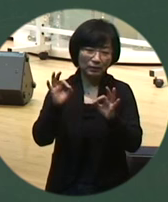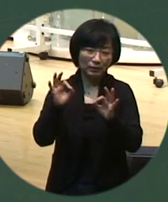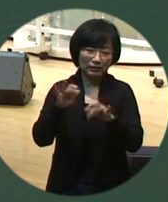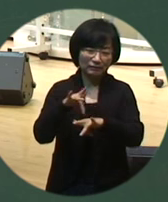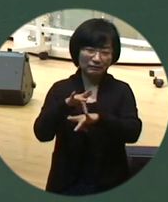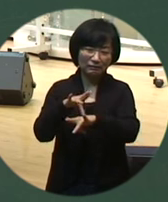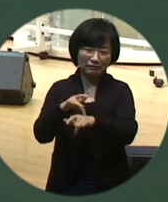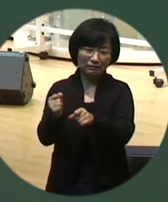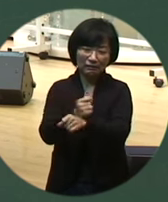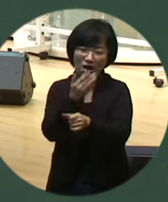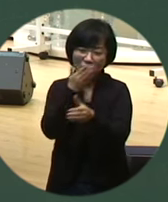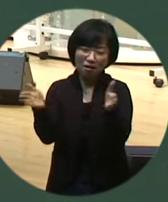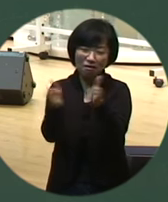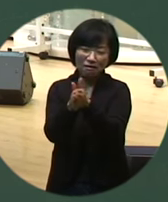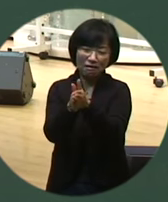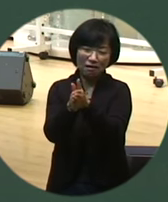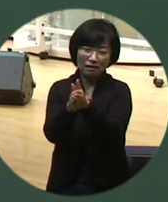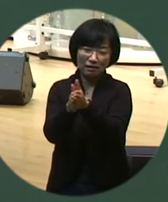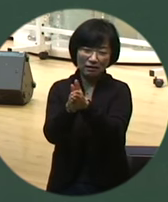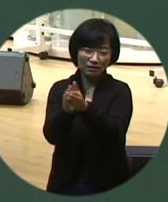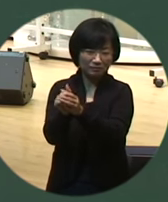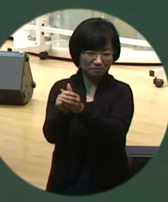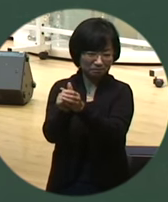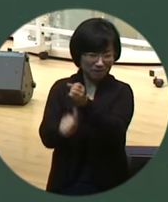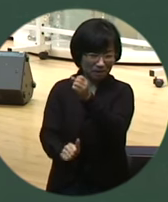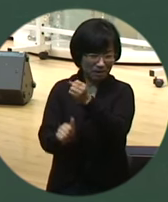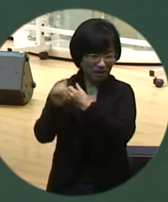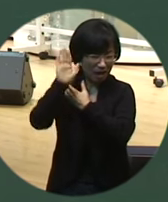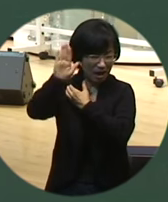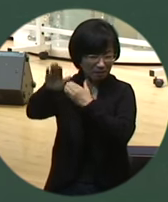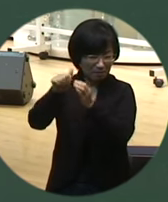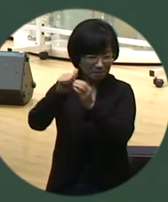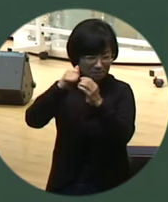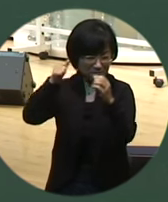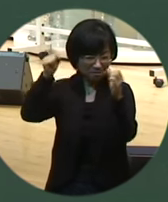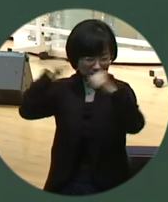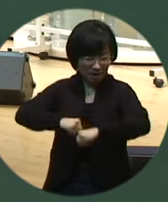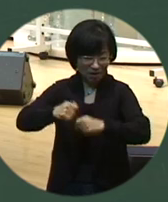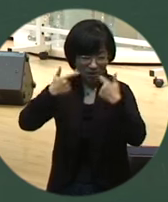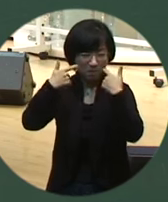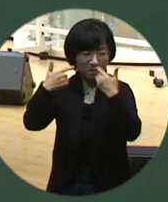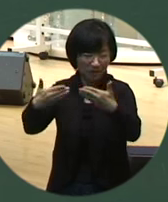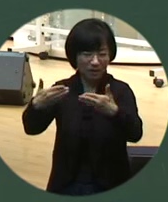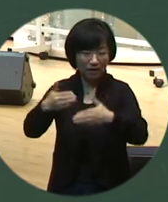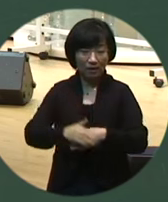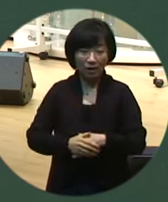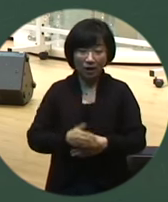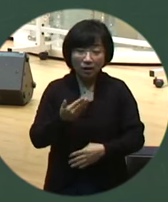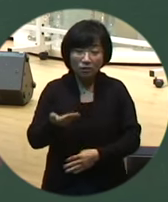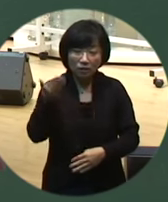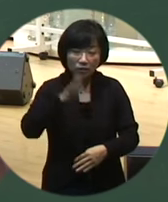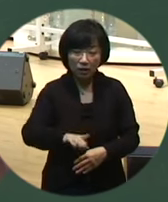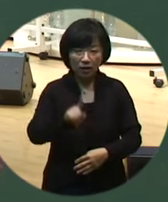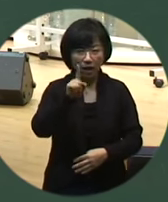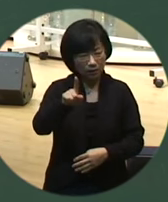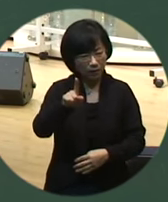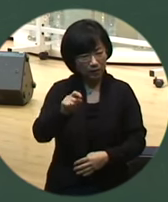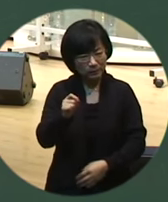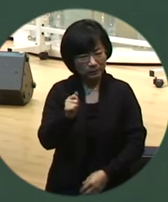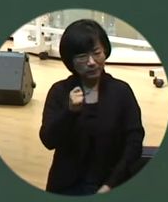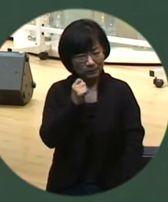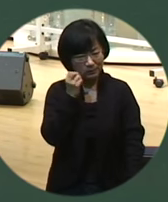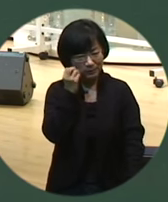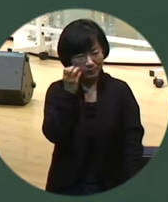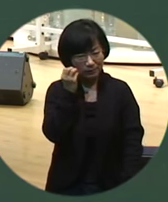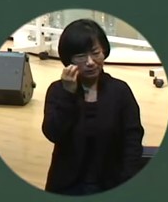midst of destruction. 그러면서 저는 이제 쉽게 이해가 안 되는 것 하나가 깨달아졌어요. And I was able to understand something that I was not able